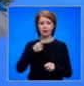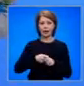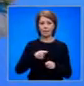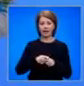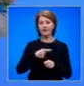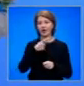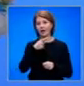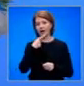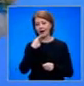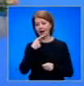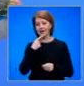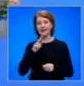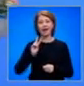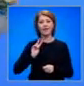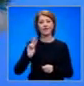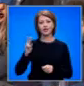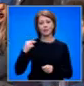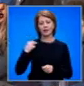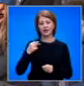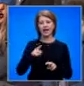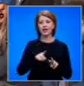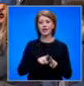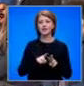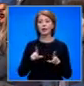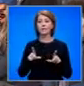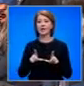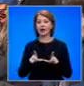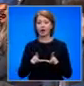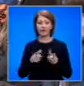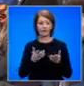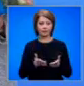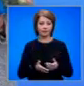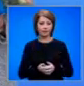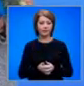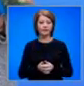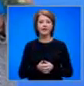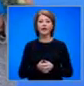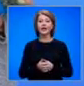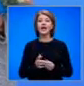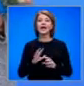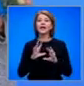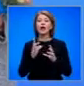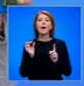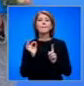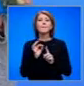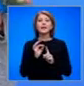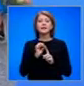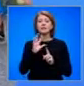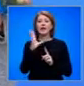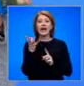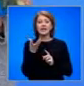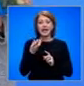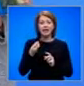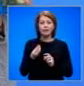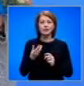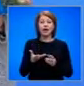каза кандидатът за вице-президент на ДПС Искра Михайлова. Принципа на заедността е голямото богатство,